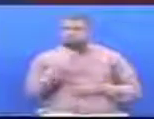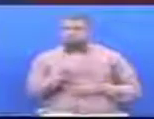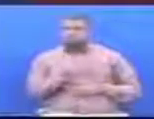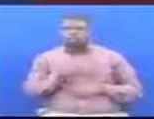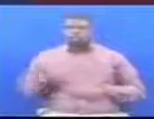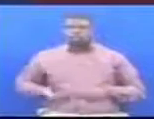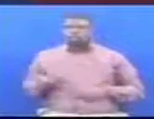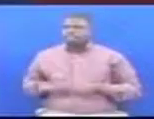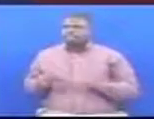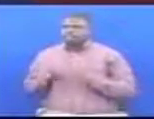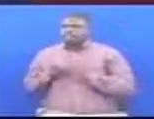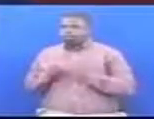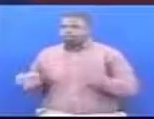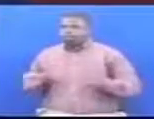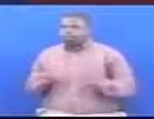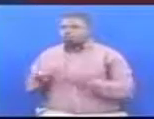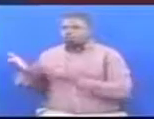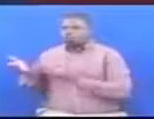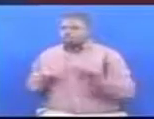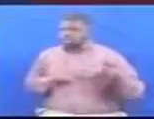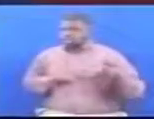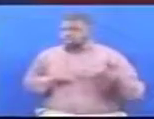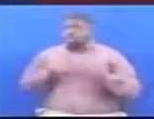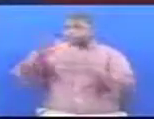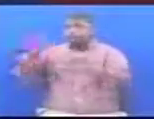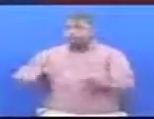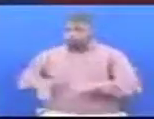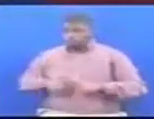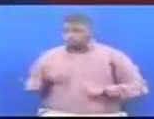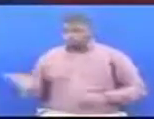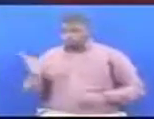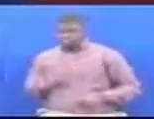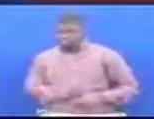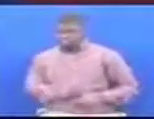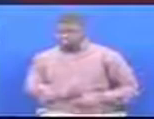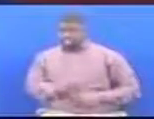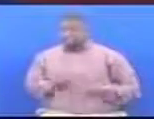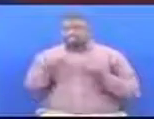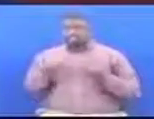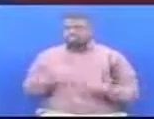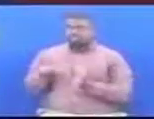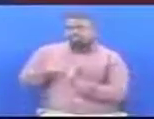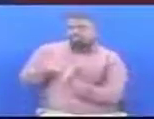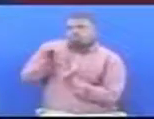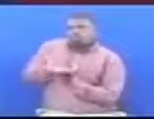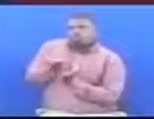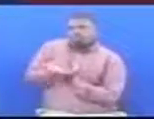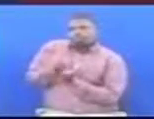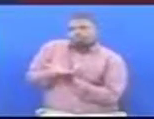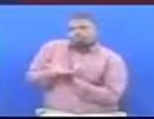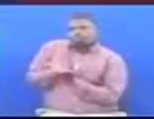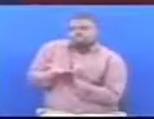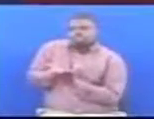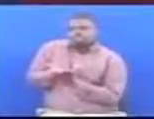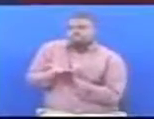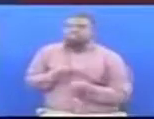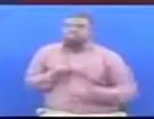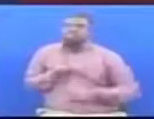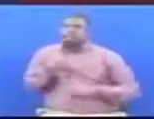naye mgeni maalum kabisa niliyemwalika atembelee bunge, na kwa hiyo ningeomba nimtambulishe naye kwenye jukwaa la